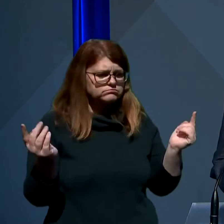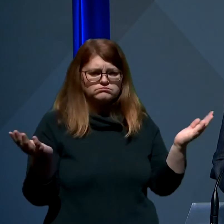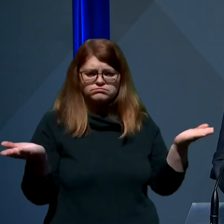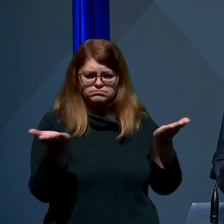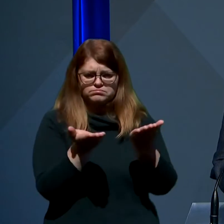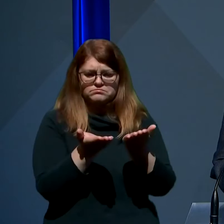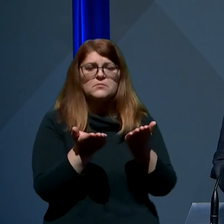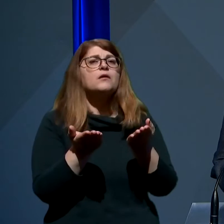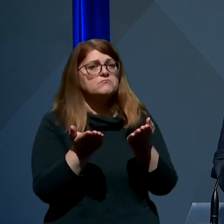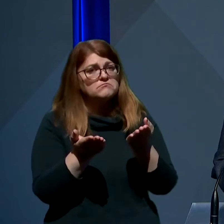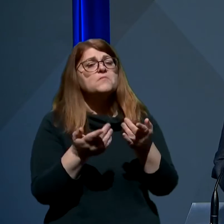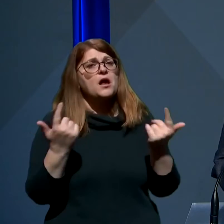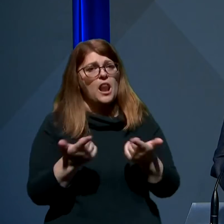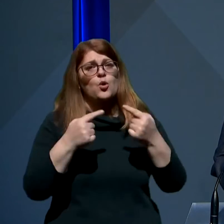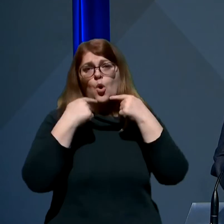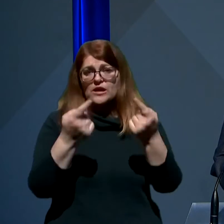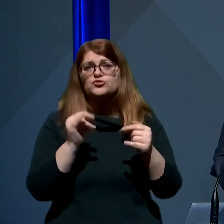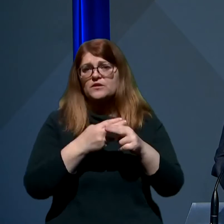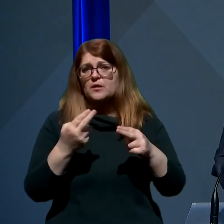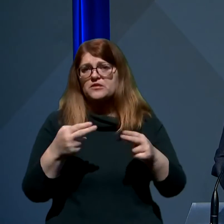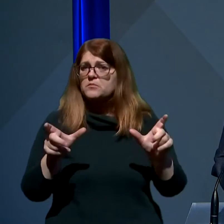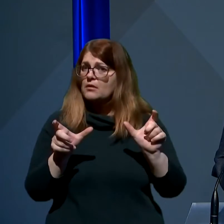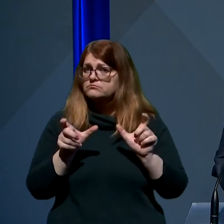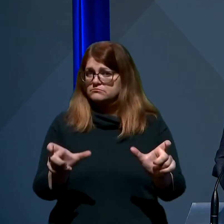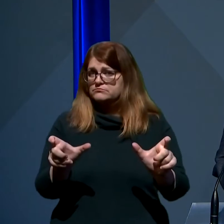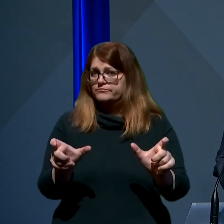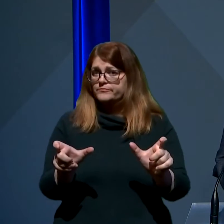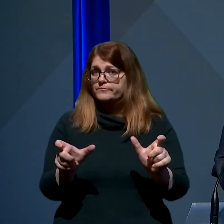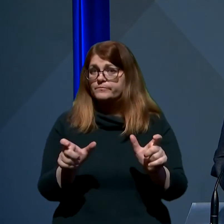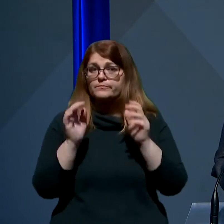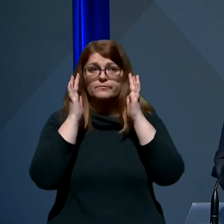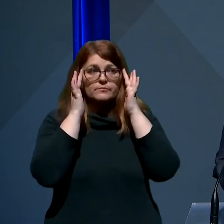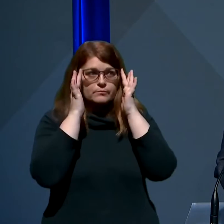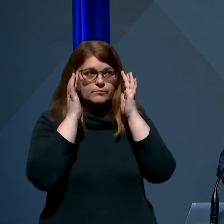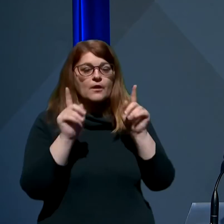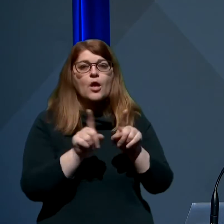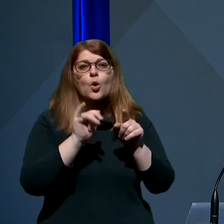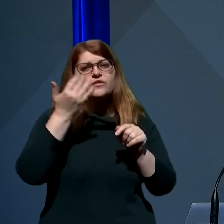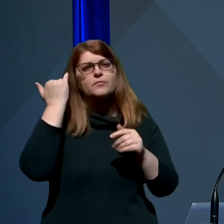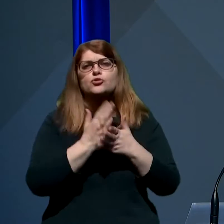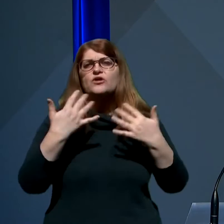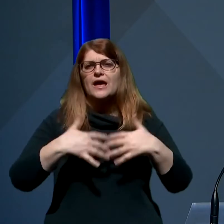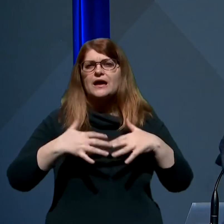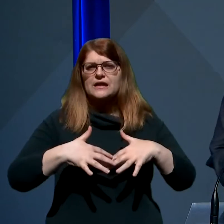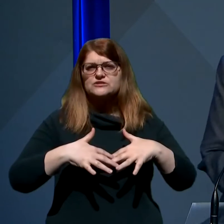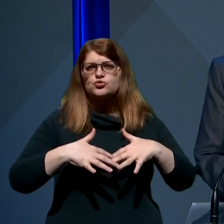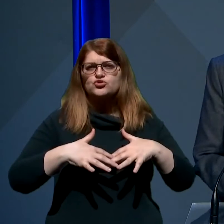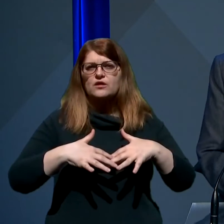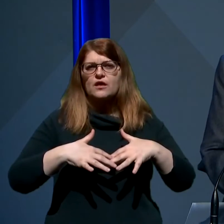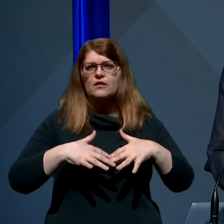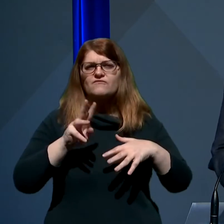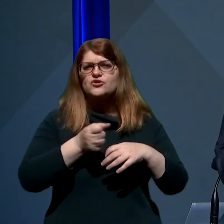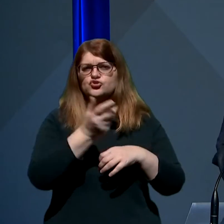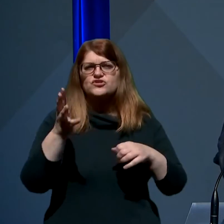modeliranja, lahko ocenimo, da je. Seveda pa, kot je bilo tudi že razloženo tudi v številnih